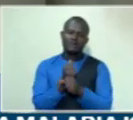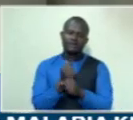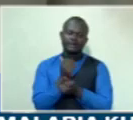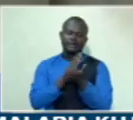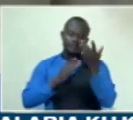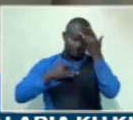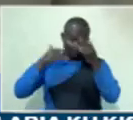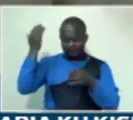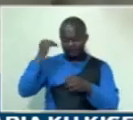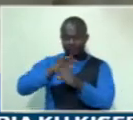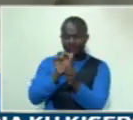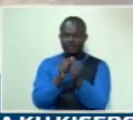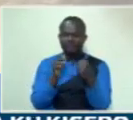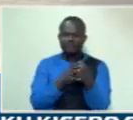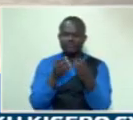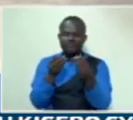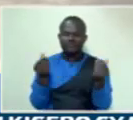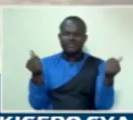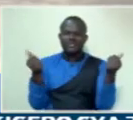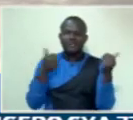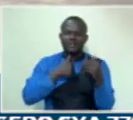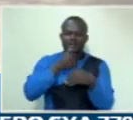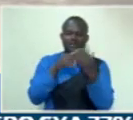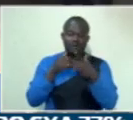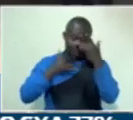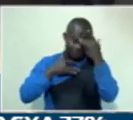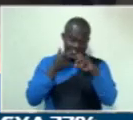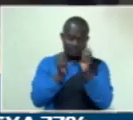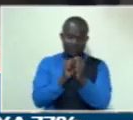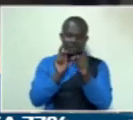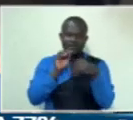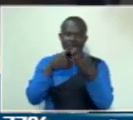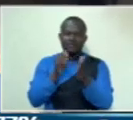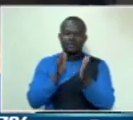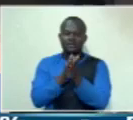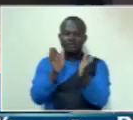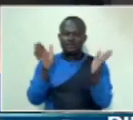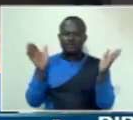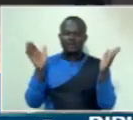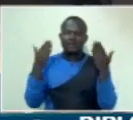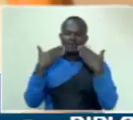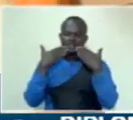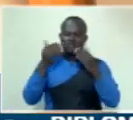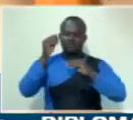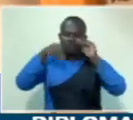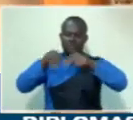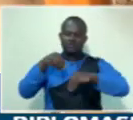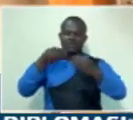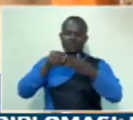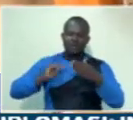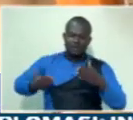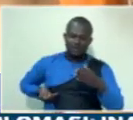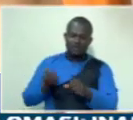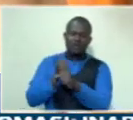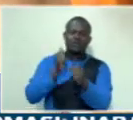barwaye COVID-19 bakayikira abafite ababo bayirwaye ndetse n'abaturage muri rusange bashima umusanzu utangwa n'abagore